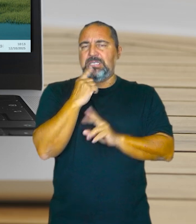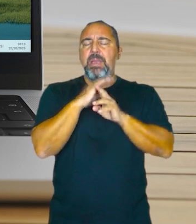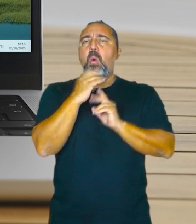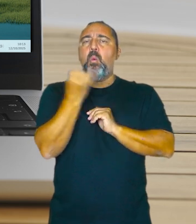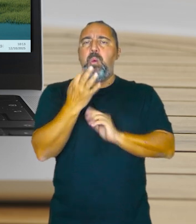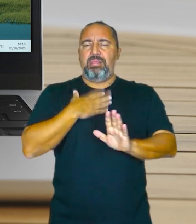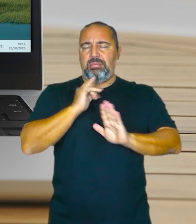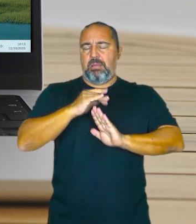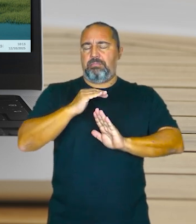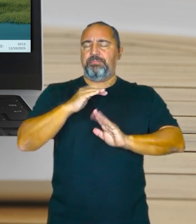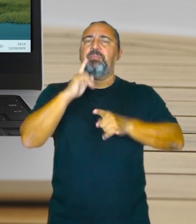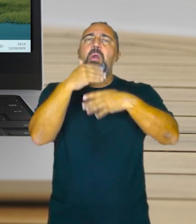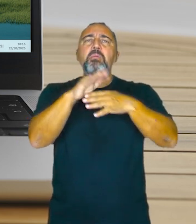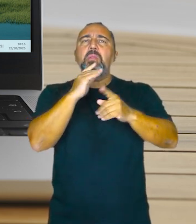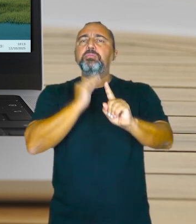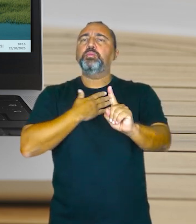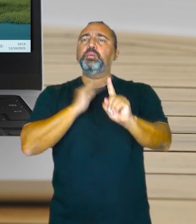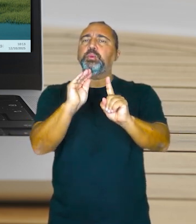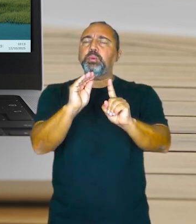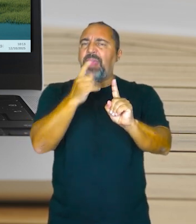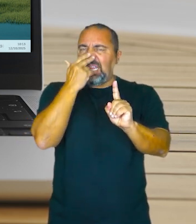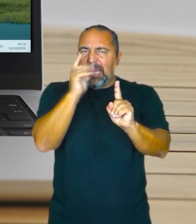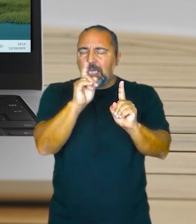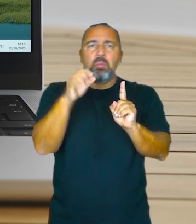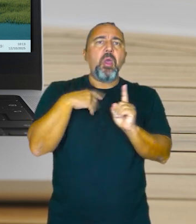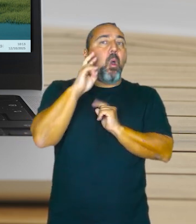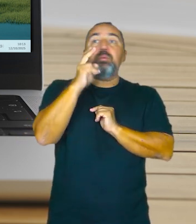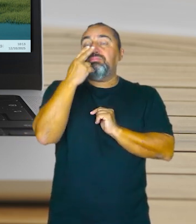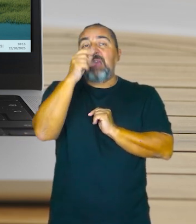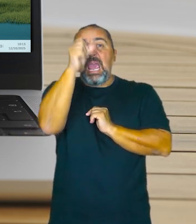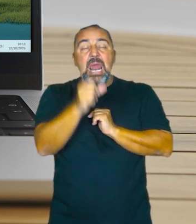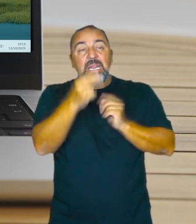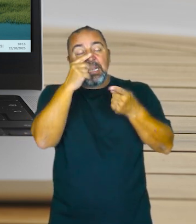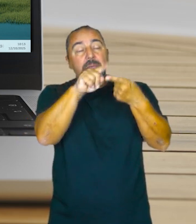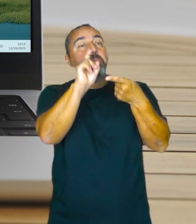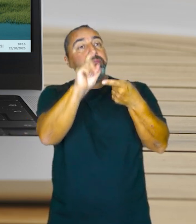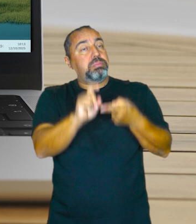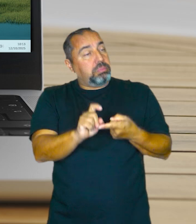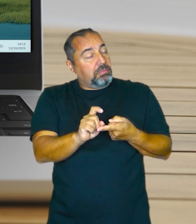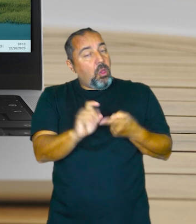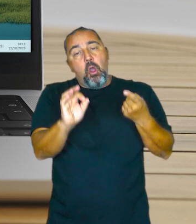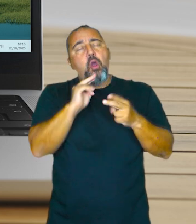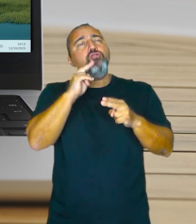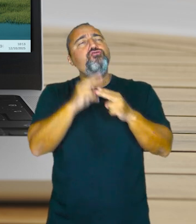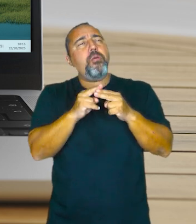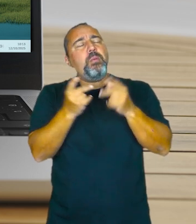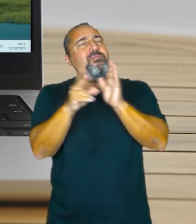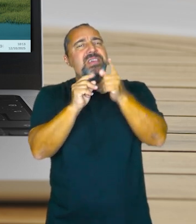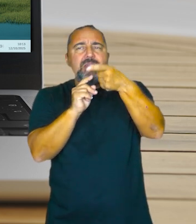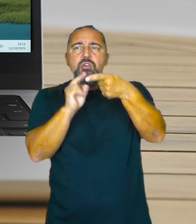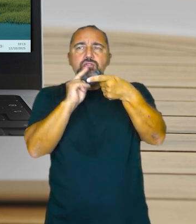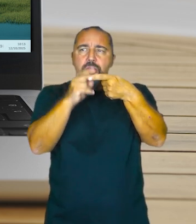intereseko kontuak jarrai ditzakezu. Horretarako, interesatzen zaizun kanala bilatu, edo bideo baten kanalaren izena